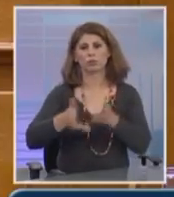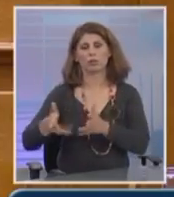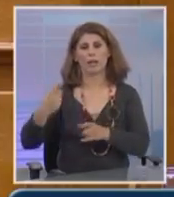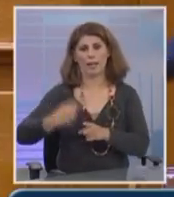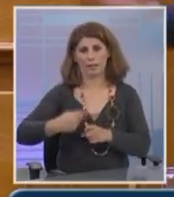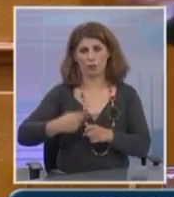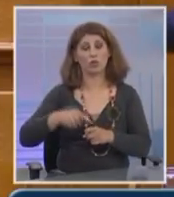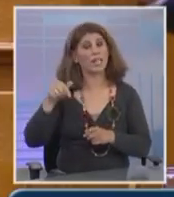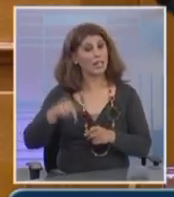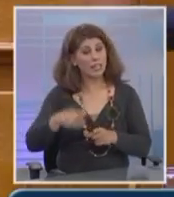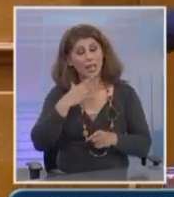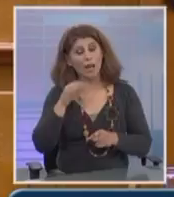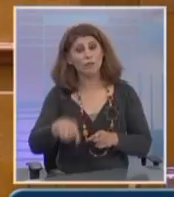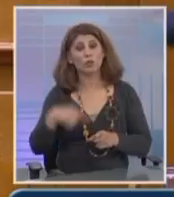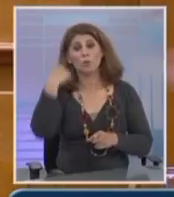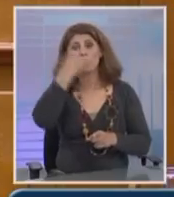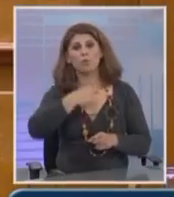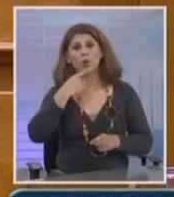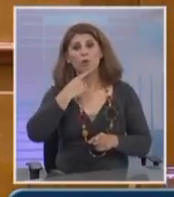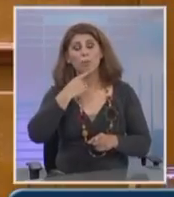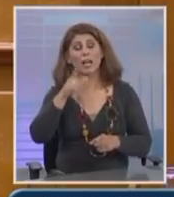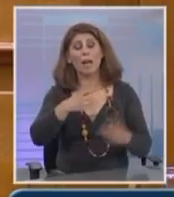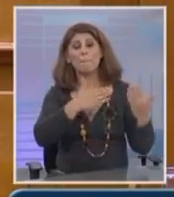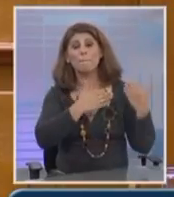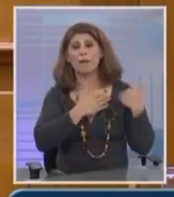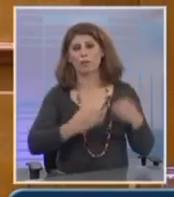ελληνικού λαού, και γι' αυτό είστε προσωπικά υπόλογος, κύριε Τσίπρα.